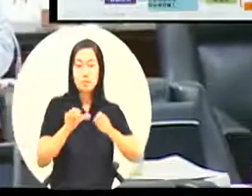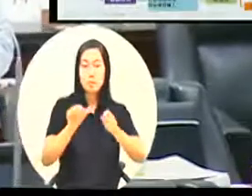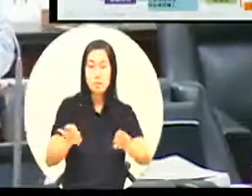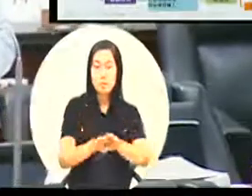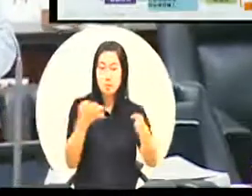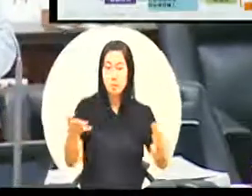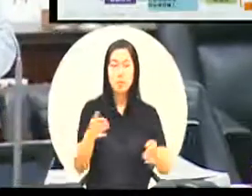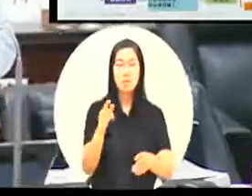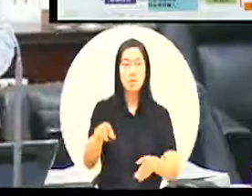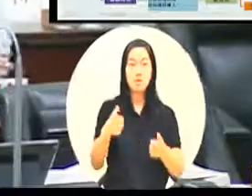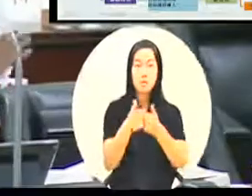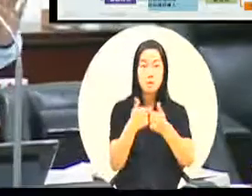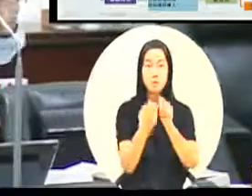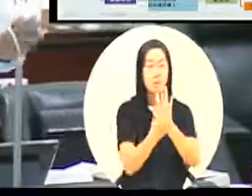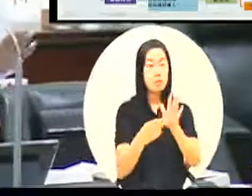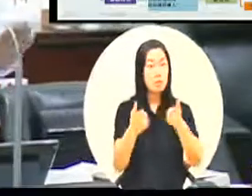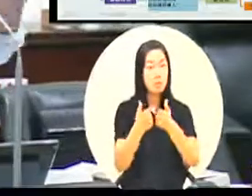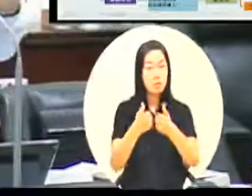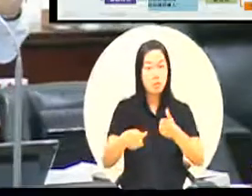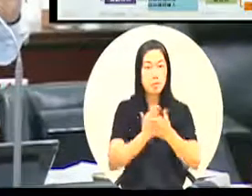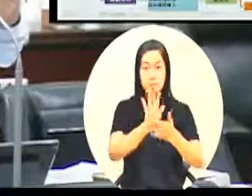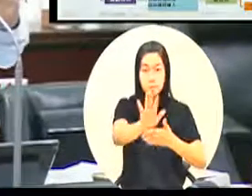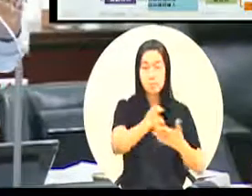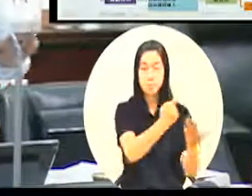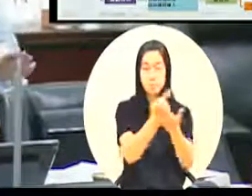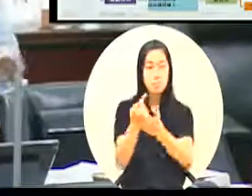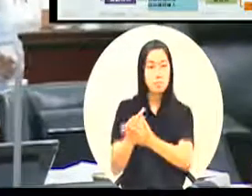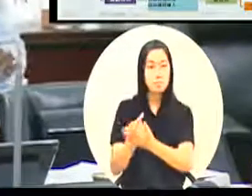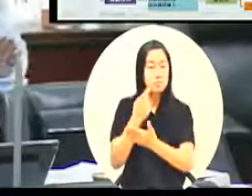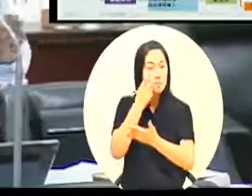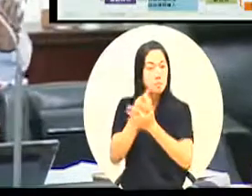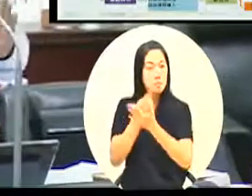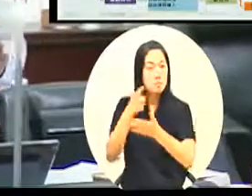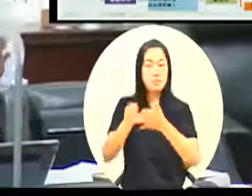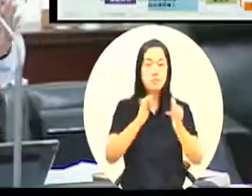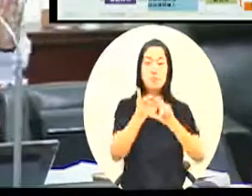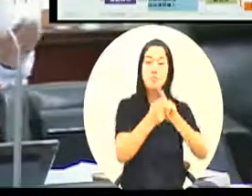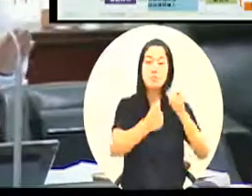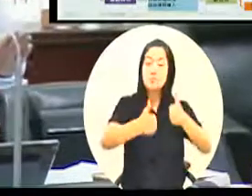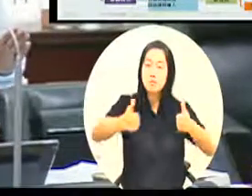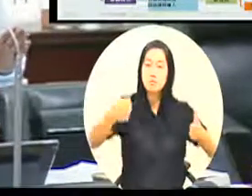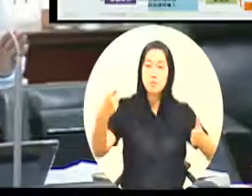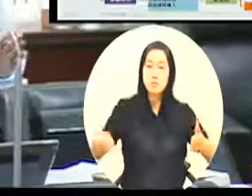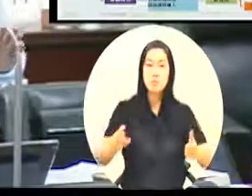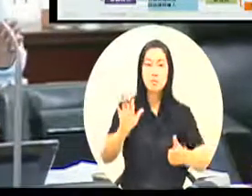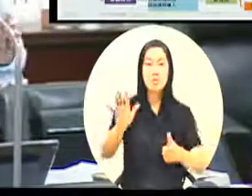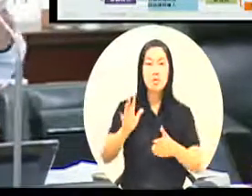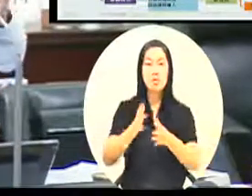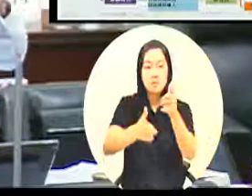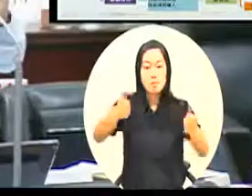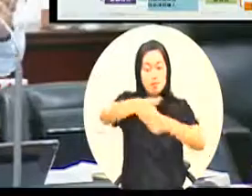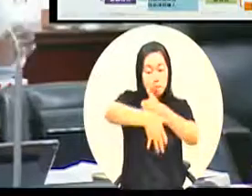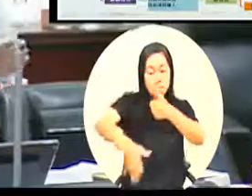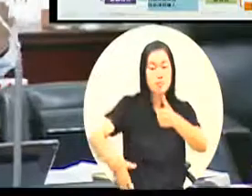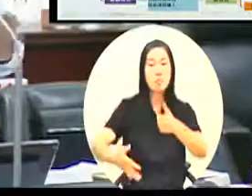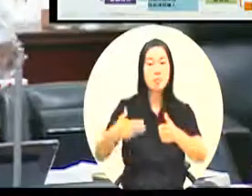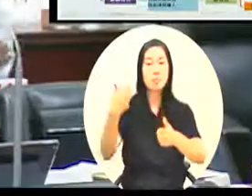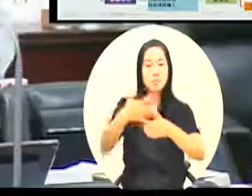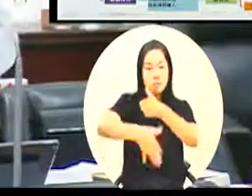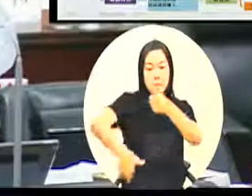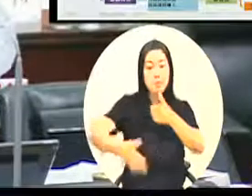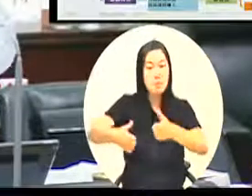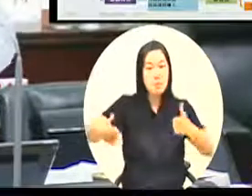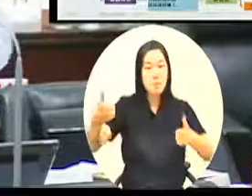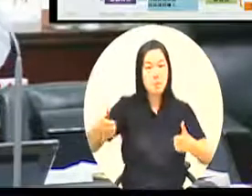开说明会之后，各局处我也知道每个月都会跟社区的领袖相关的干部包括是代际的协会